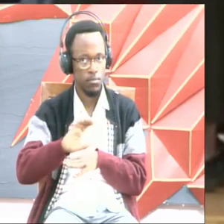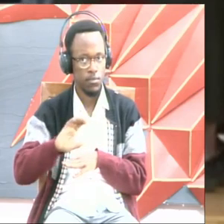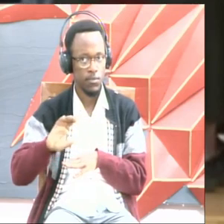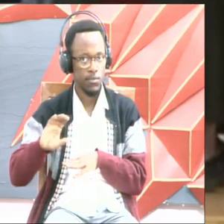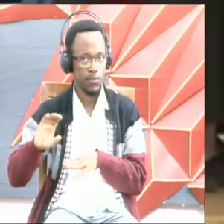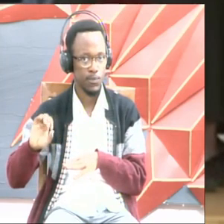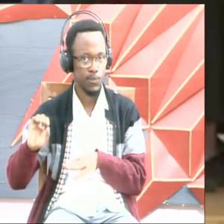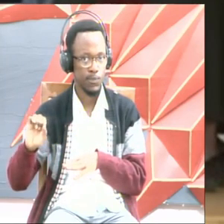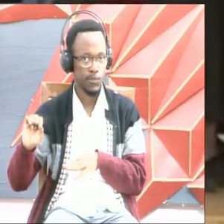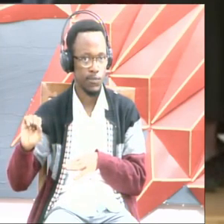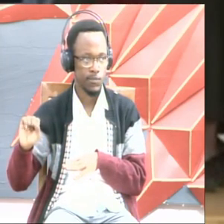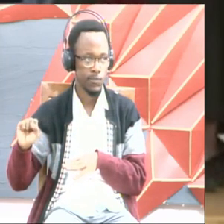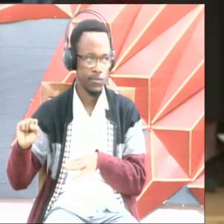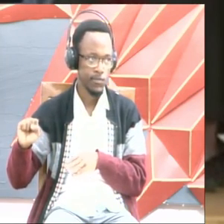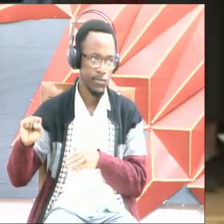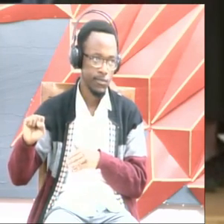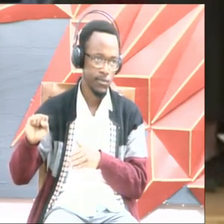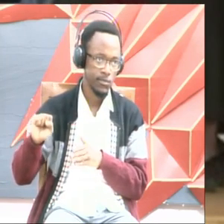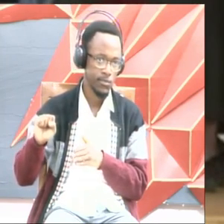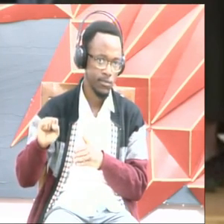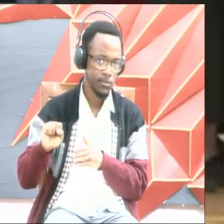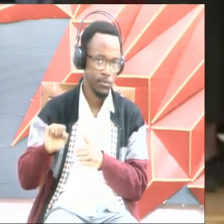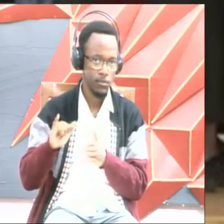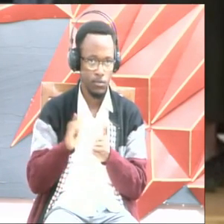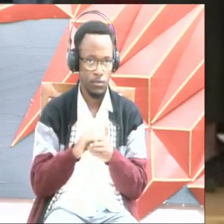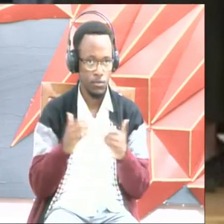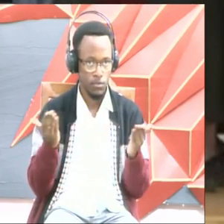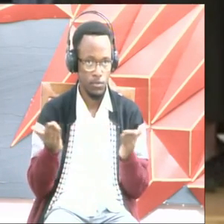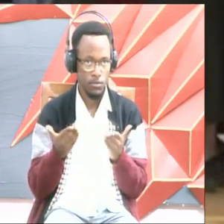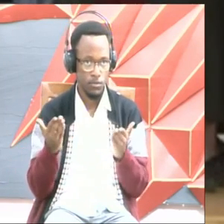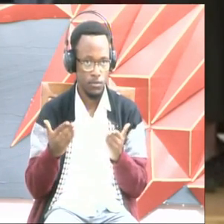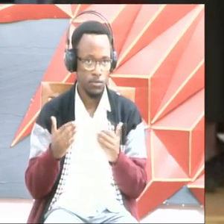Car c'est là que le ciel